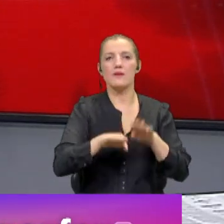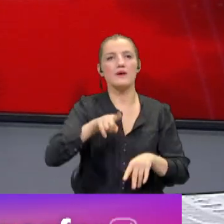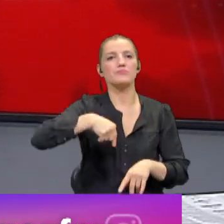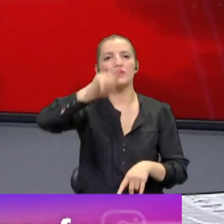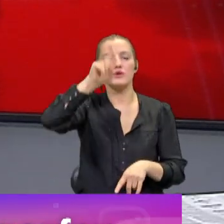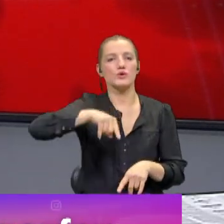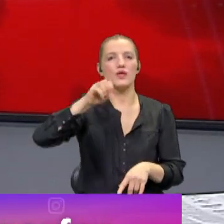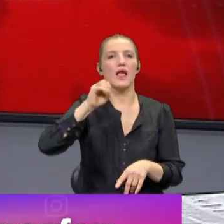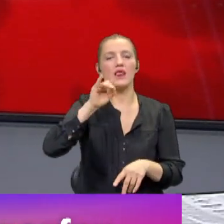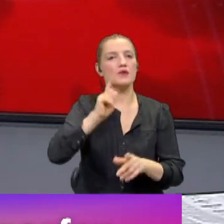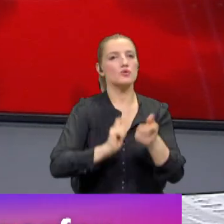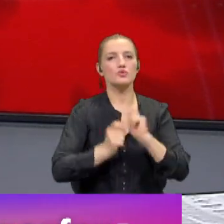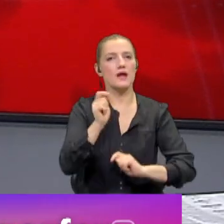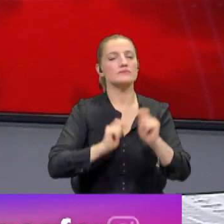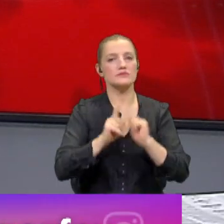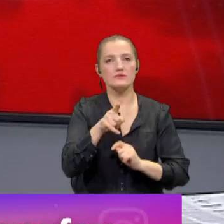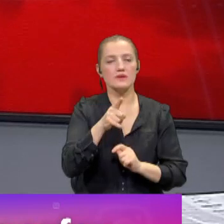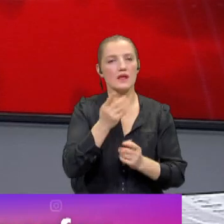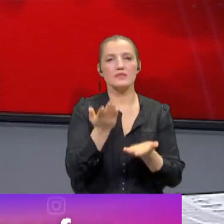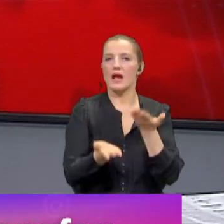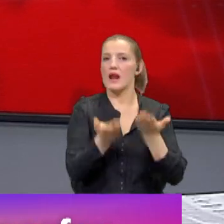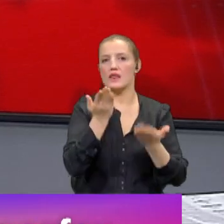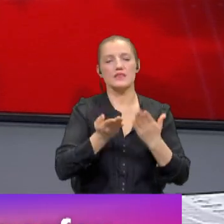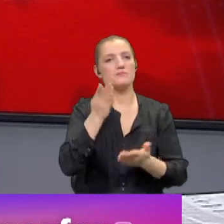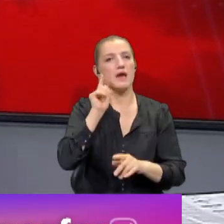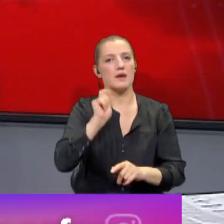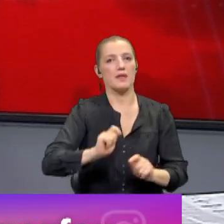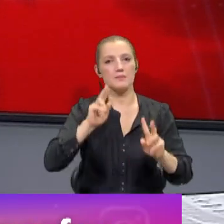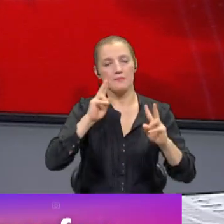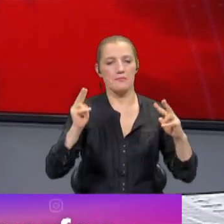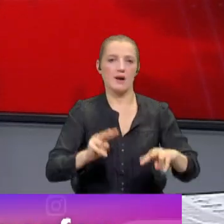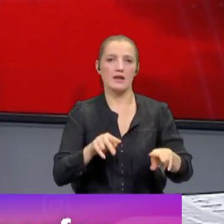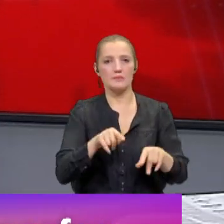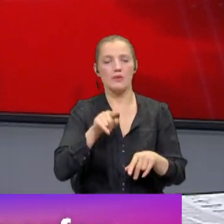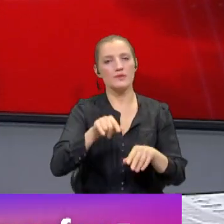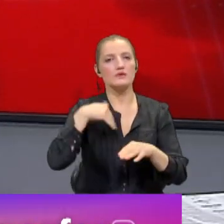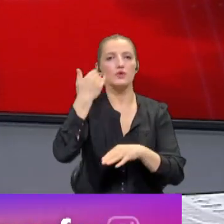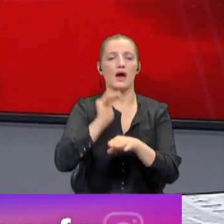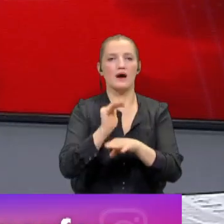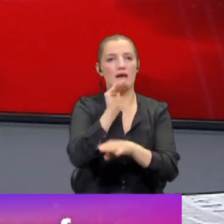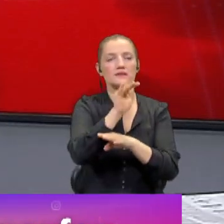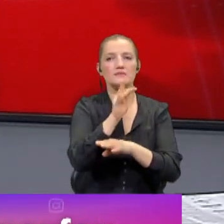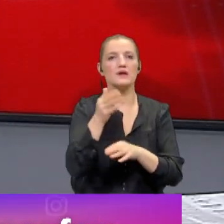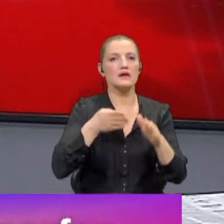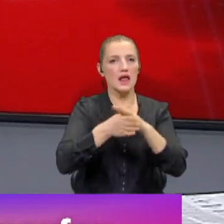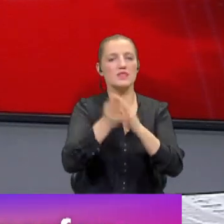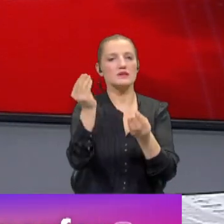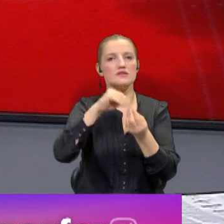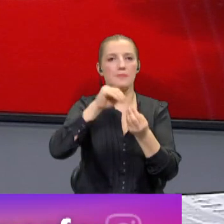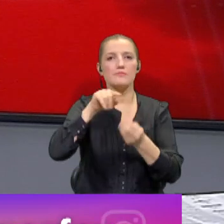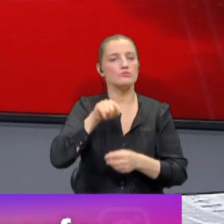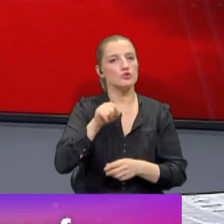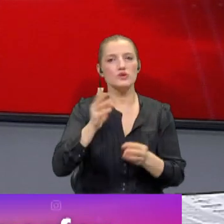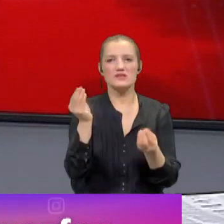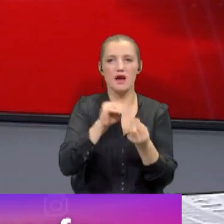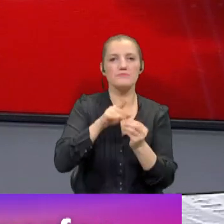ne kadar elektrik etmişsiniz bitti değerlendirme yapalım Ondan sonra hayatımıza giren yeni zamlar Bu zamlarla